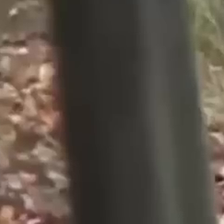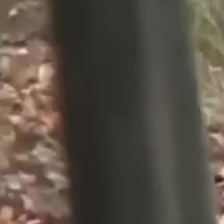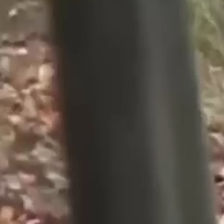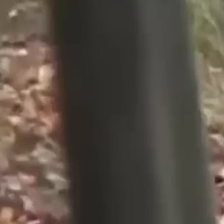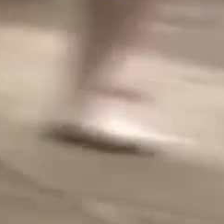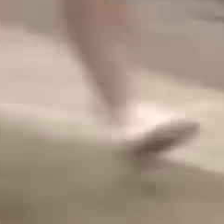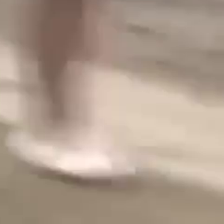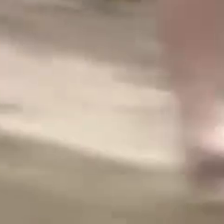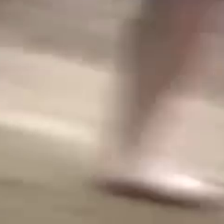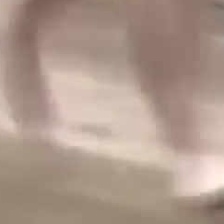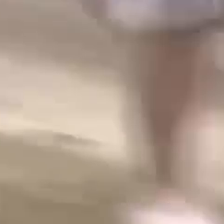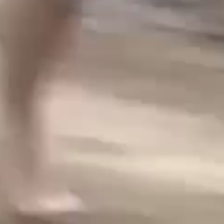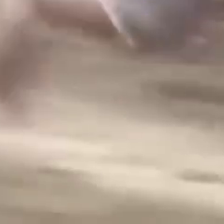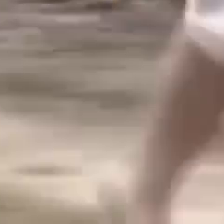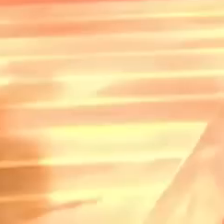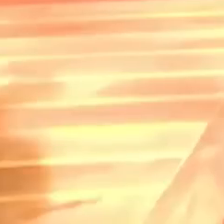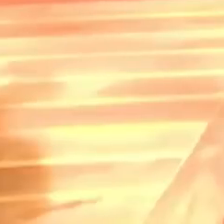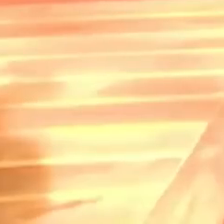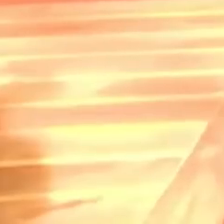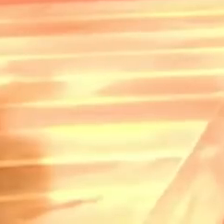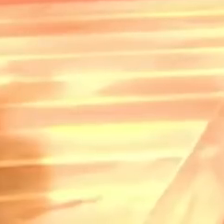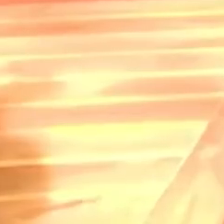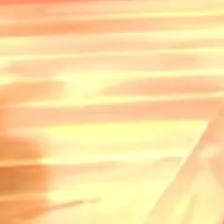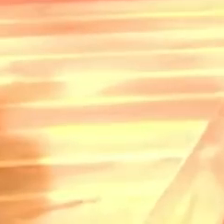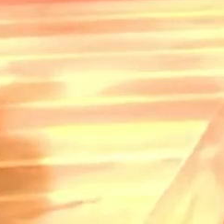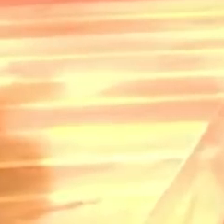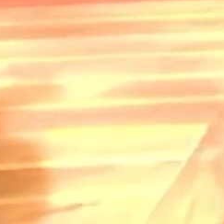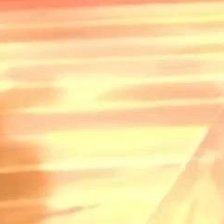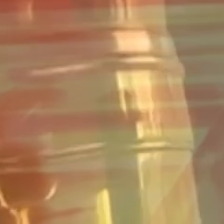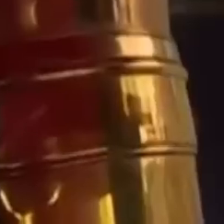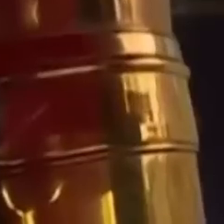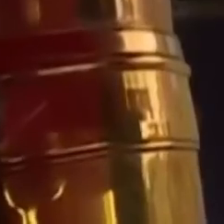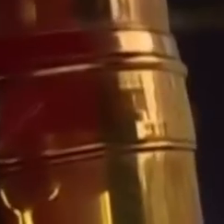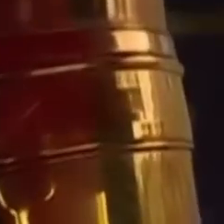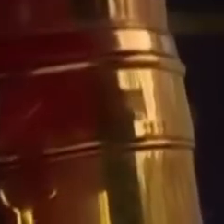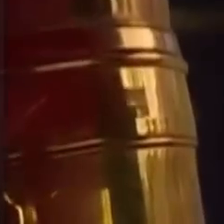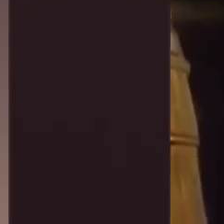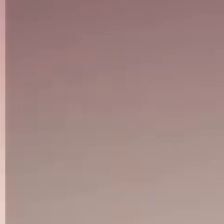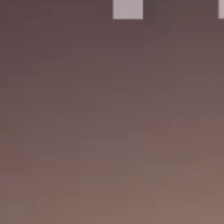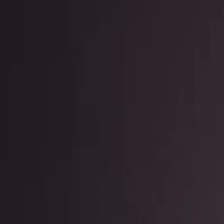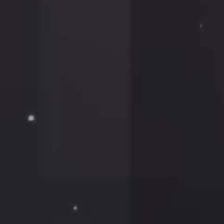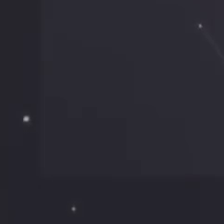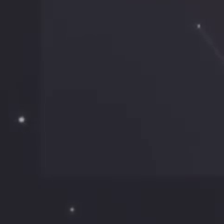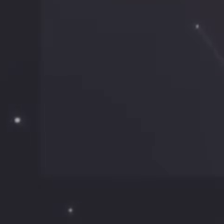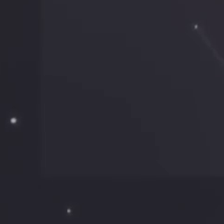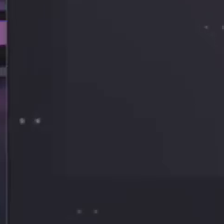מרתון אסטוני שמתחיל בקו הזינוק ונמשך בלי ריצה ובלי בגדים.